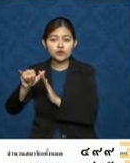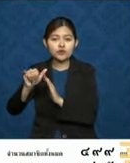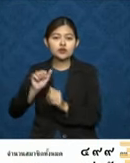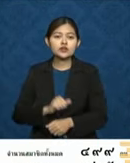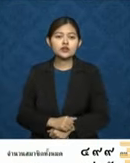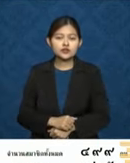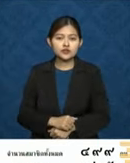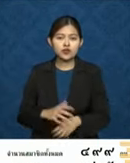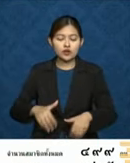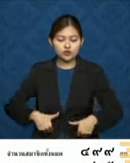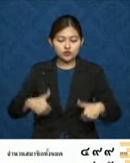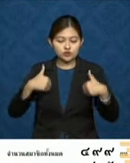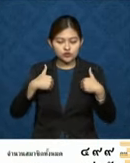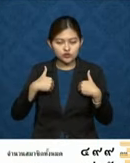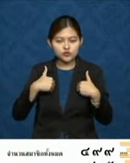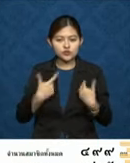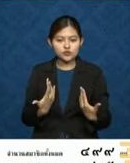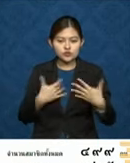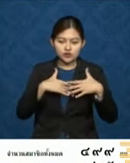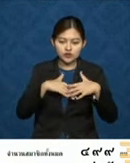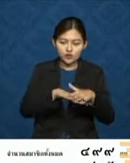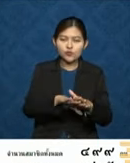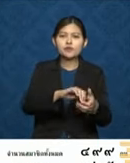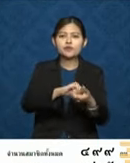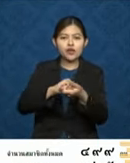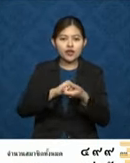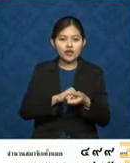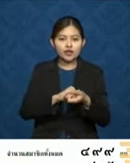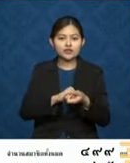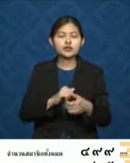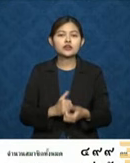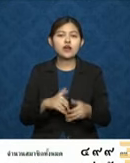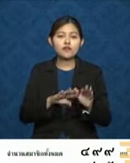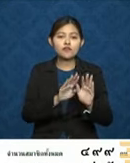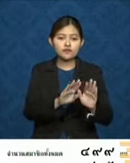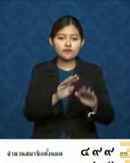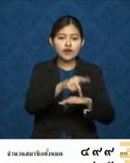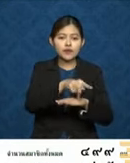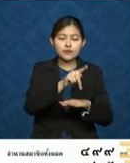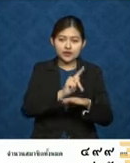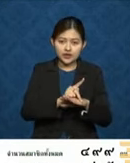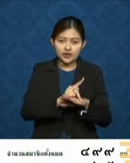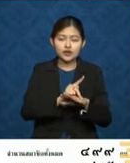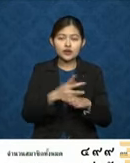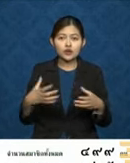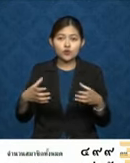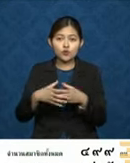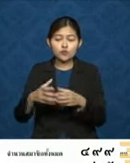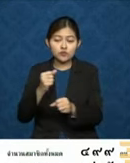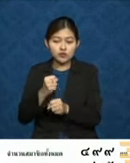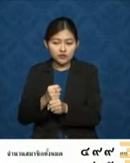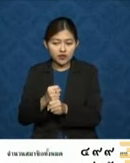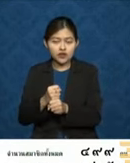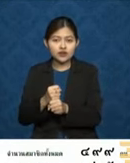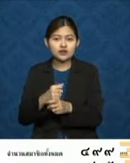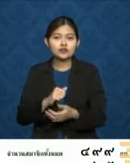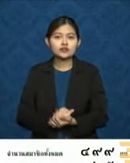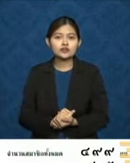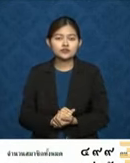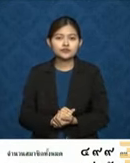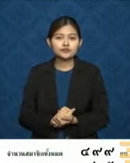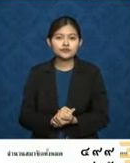คุณภาพชีวิตที่เป็นมิตรกับสิ่งแวดล้อมค่ะดิฉันจึงขอฝากท่านประธานผ่านไปยังหน่วยงานที่เกี่ยวข้องเร่ง